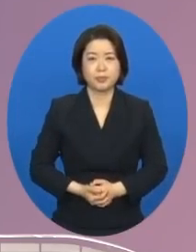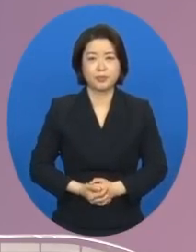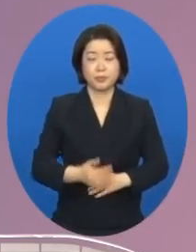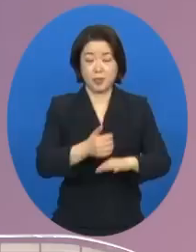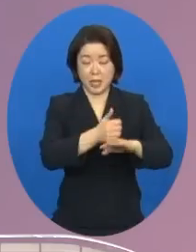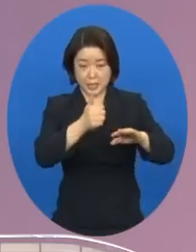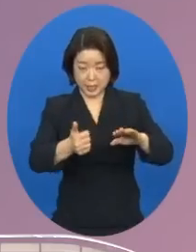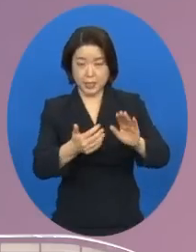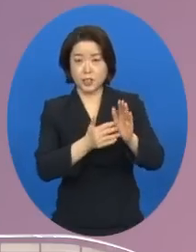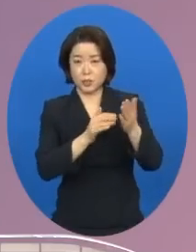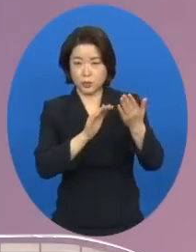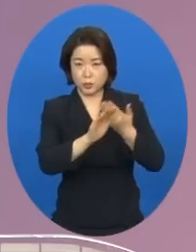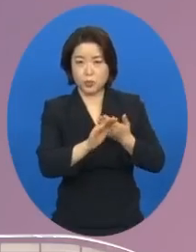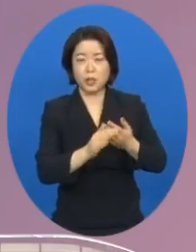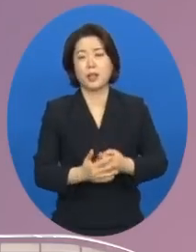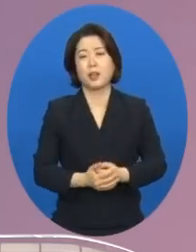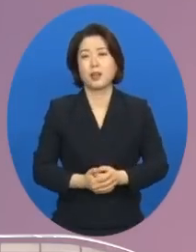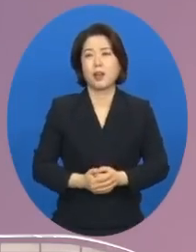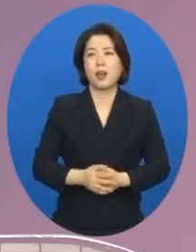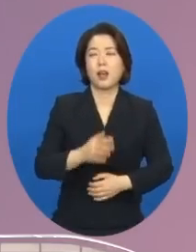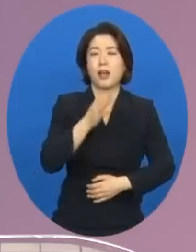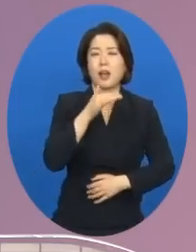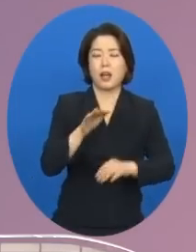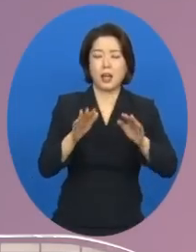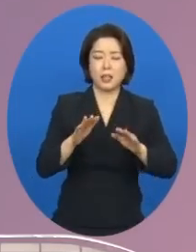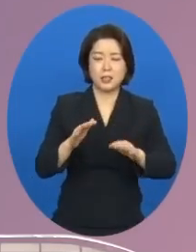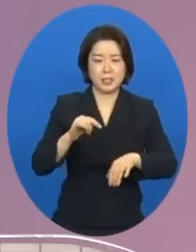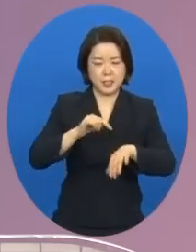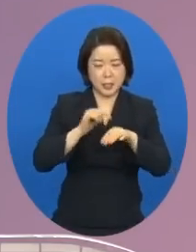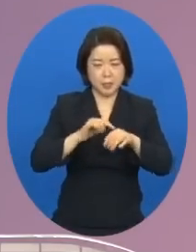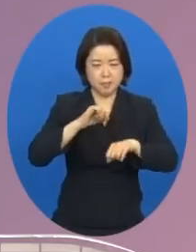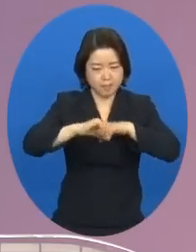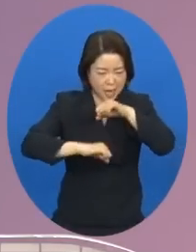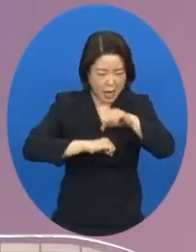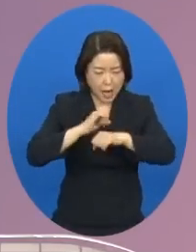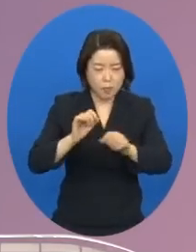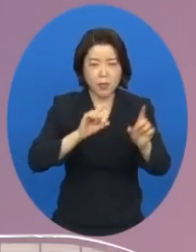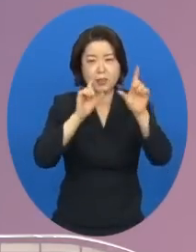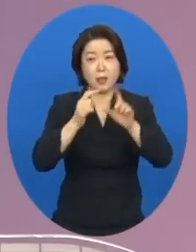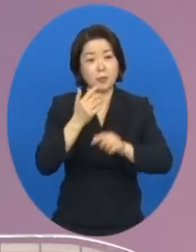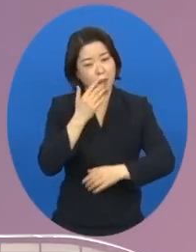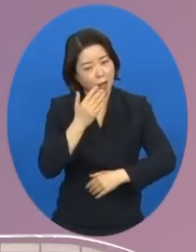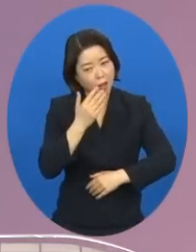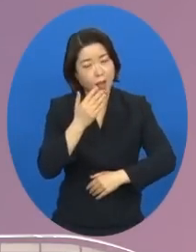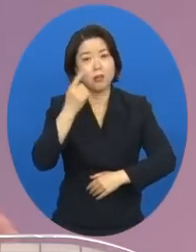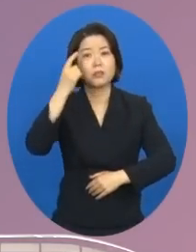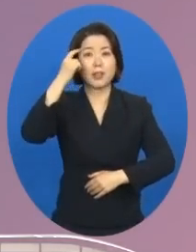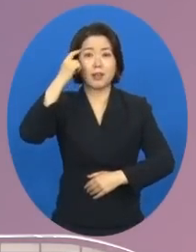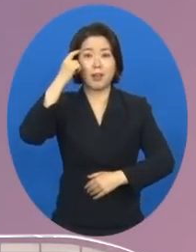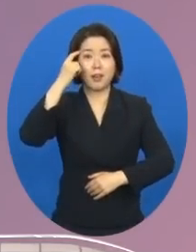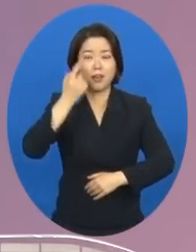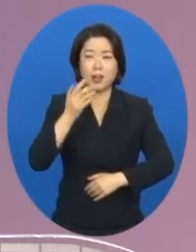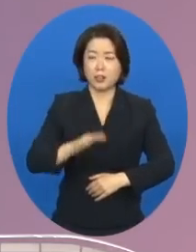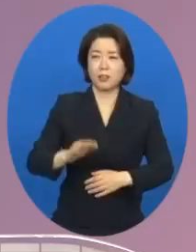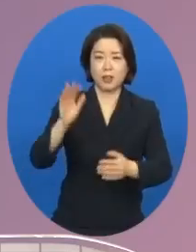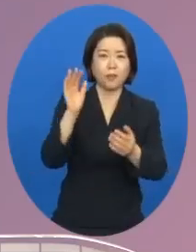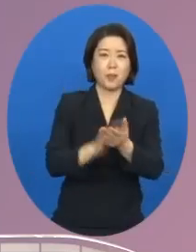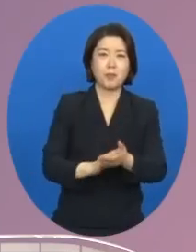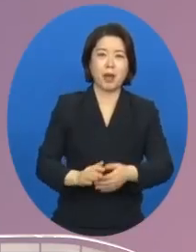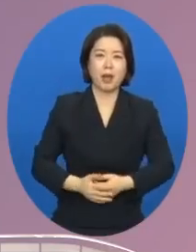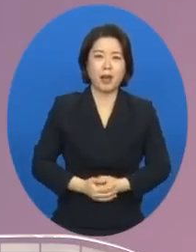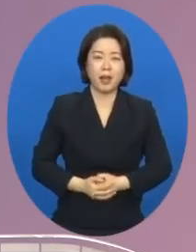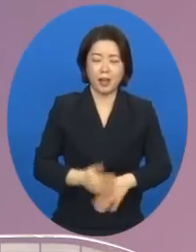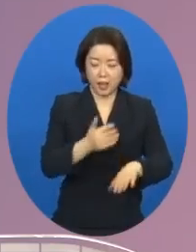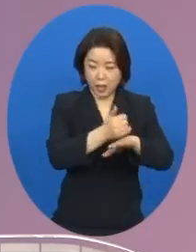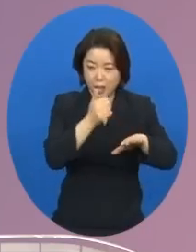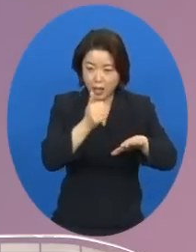은퇴하고 나면 아, 이제는 좀 마음대로 살 수 있을 줄 알았습니다. 그런데 세상에 은퇴